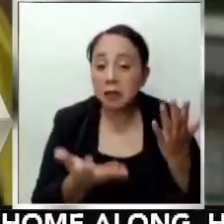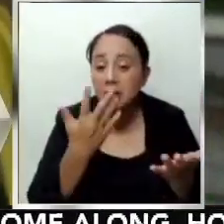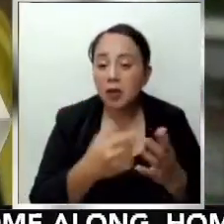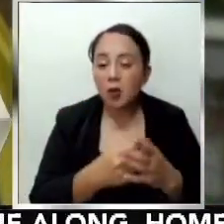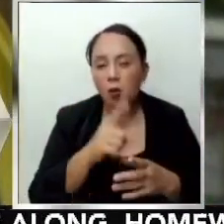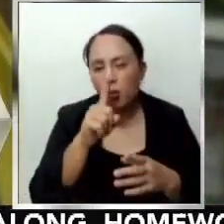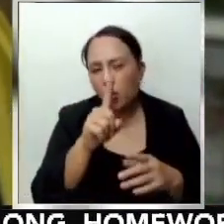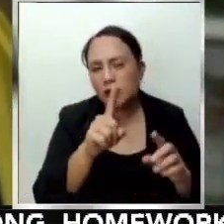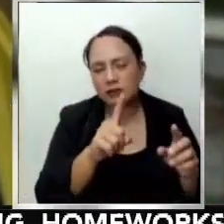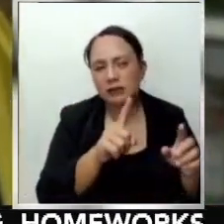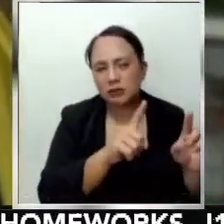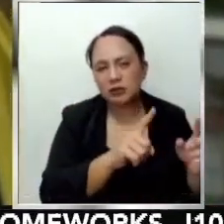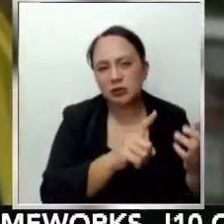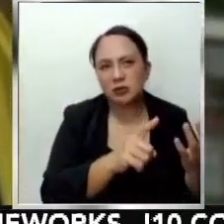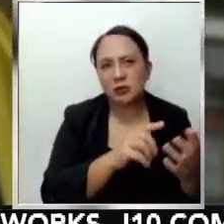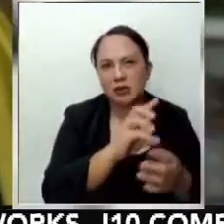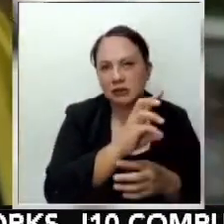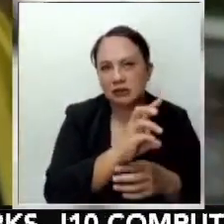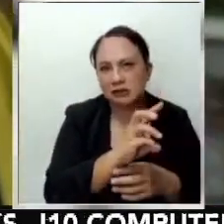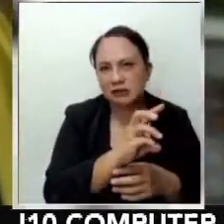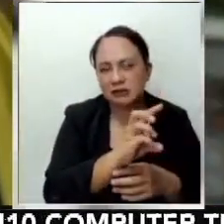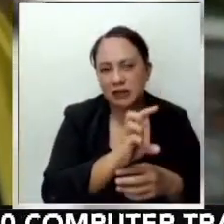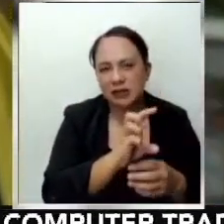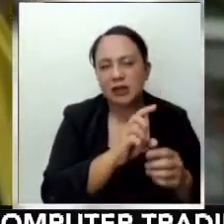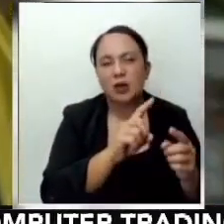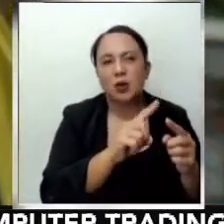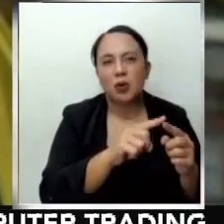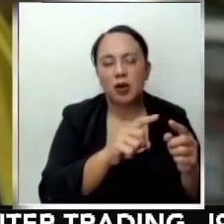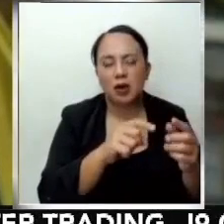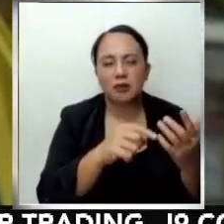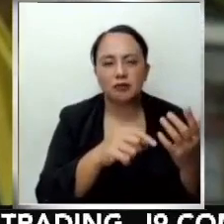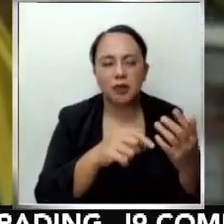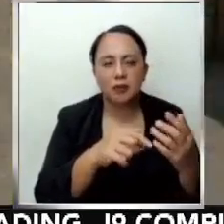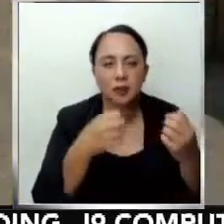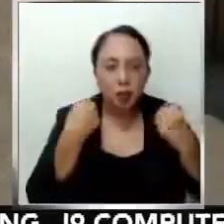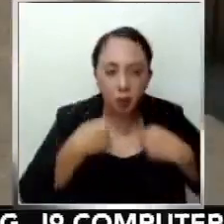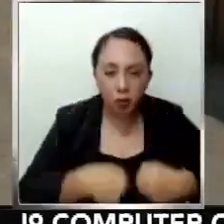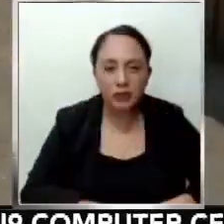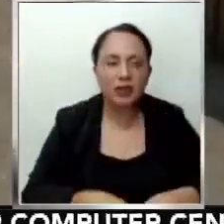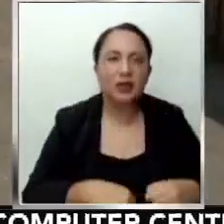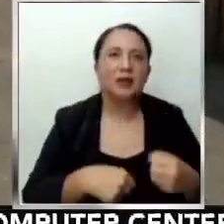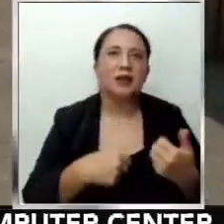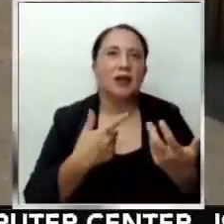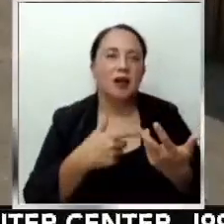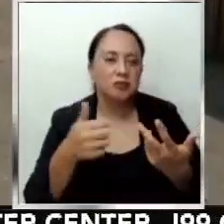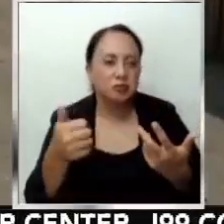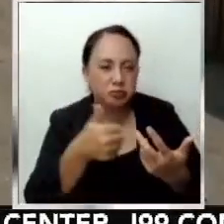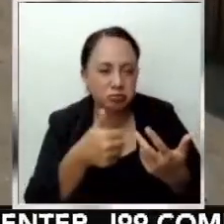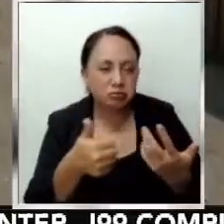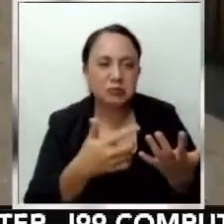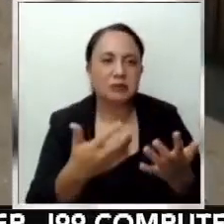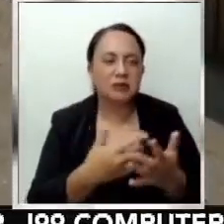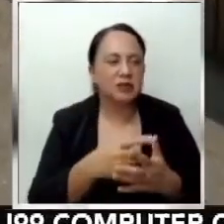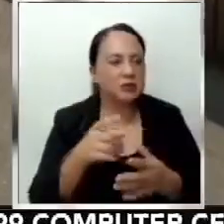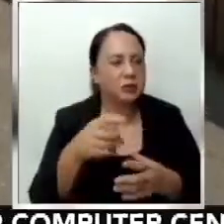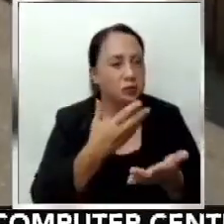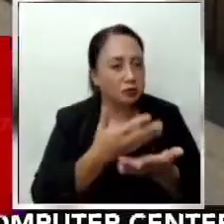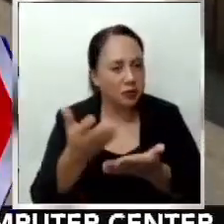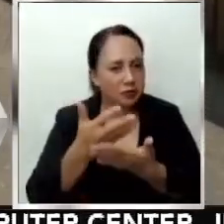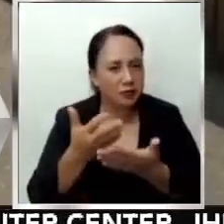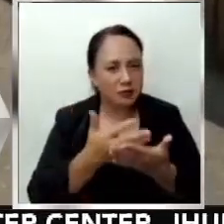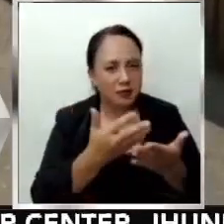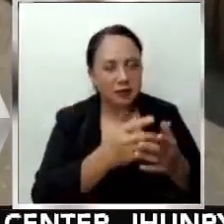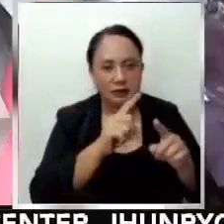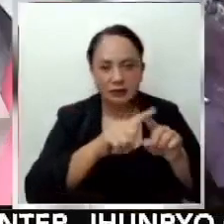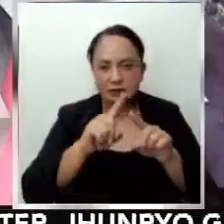mga 600 may ito pa ng kapote, may bota ka na. May pamasahe ka pa. Pero sa inyong pamimili ng mga rain gear o